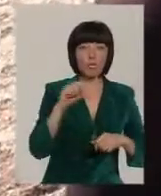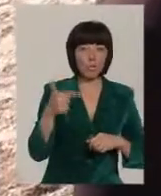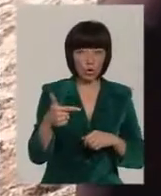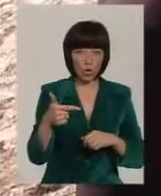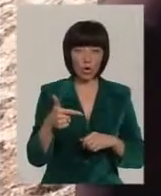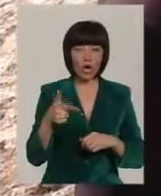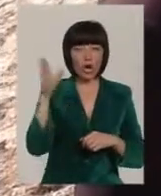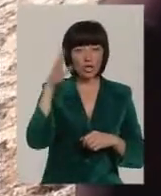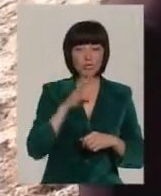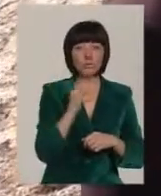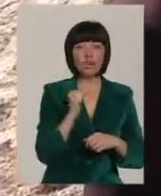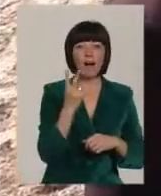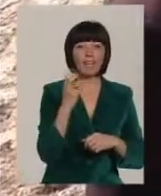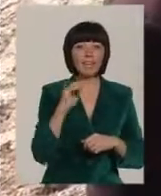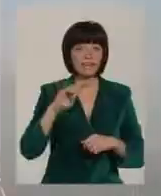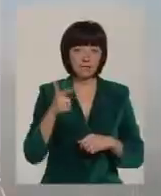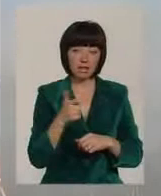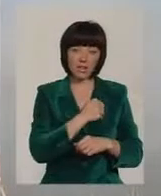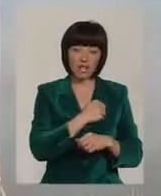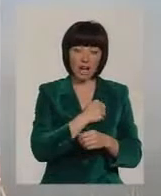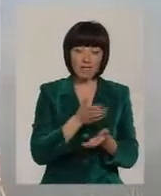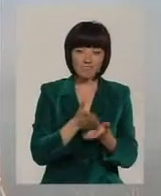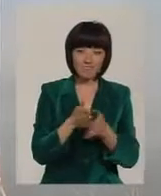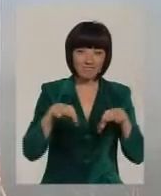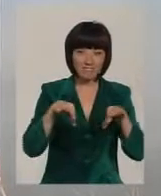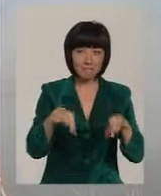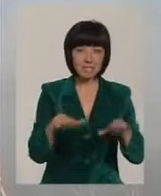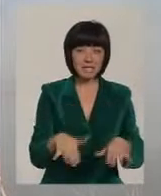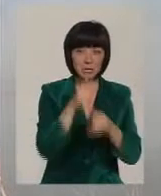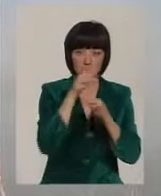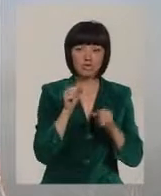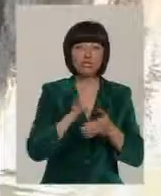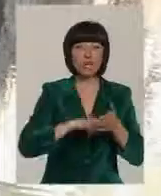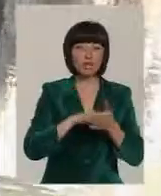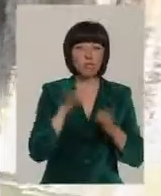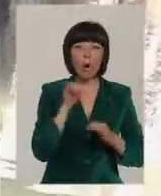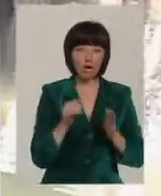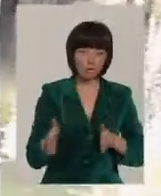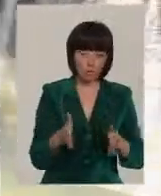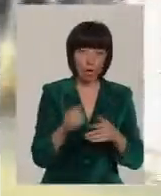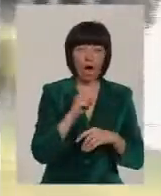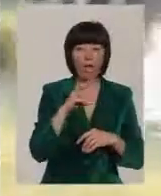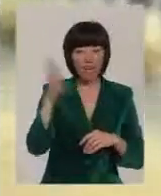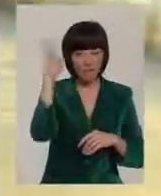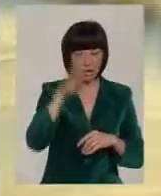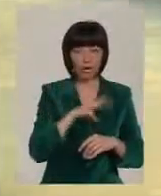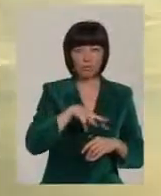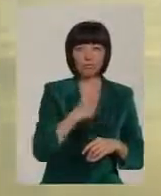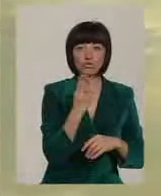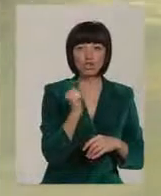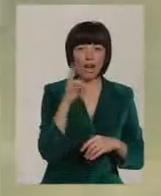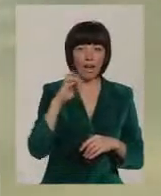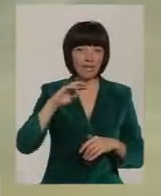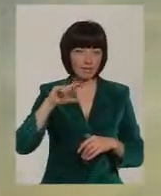Бугу, річкою Мшанець. На жаль, під'їхати у те місце ми не змогли через погану дорогу. Але вода у річці Мшанець одразу